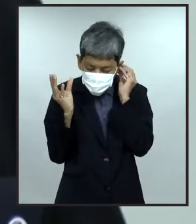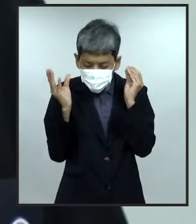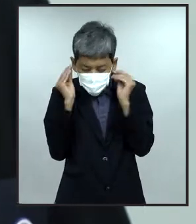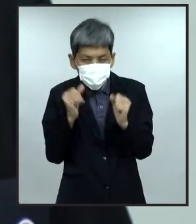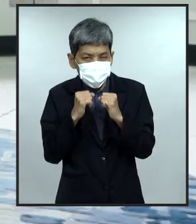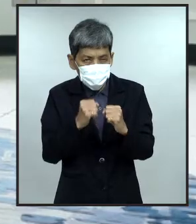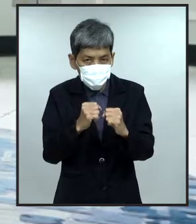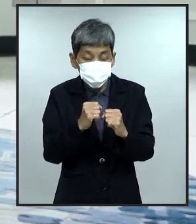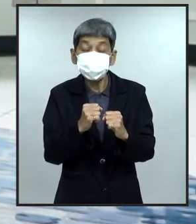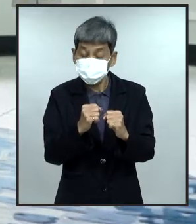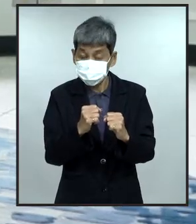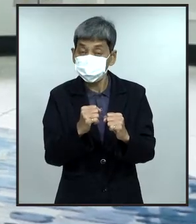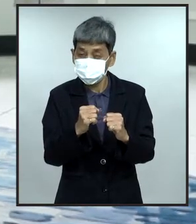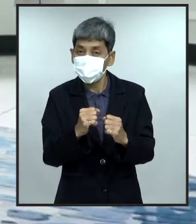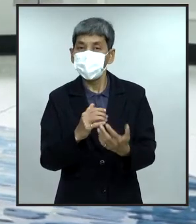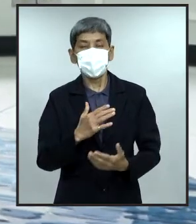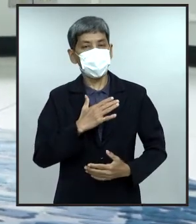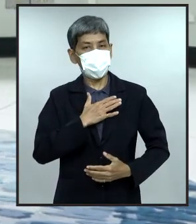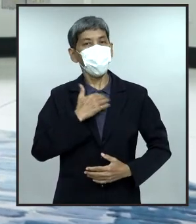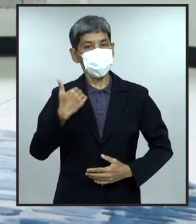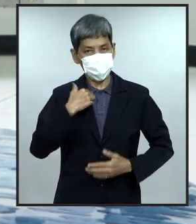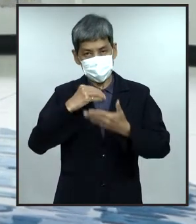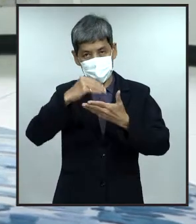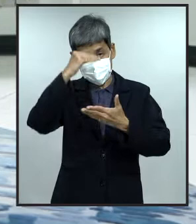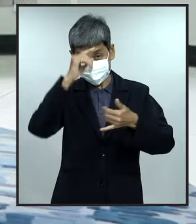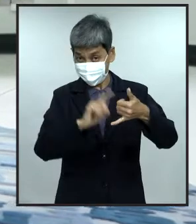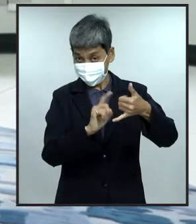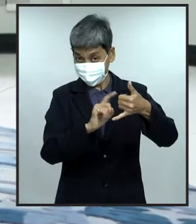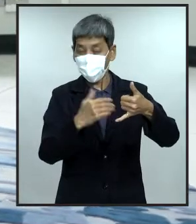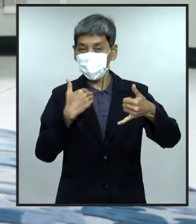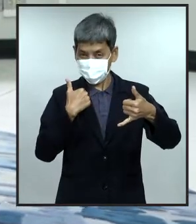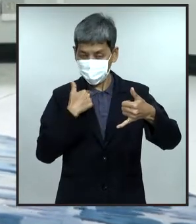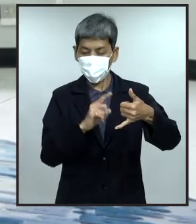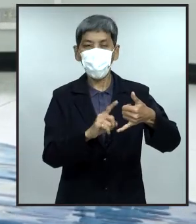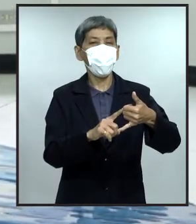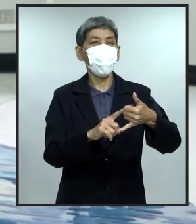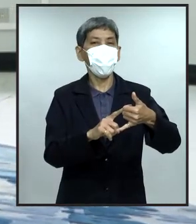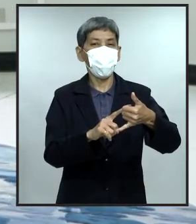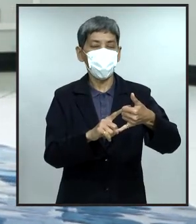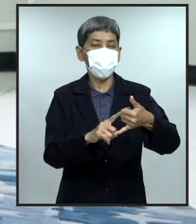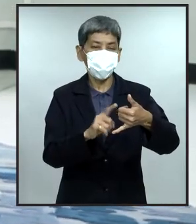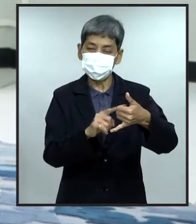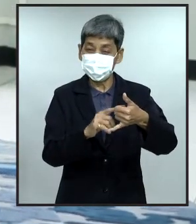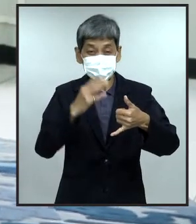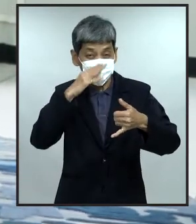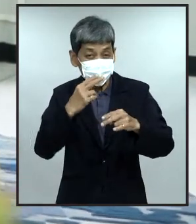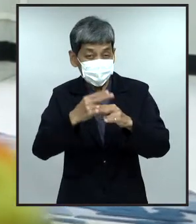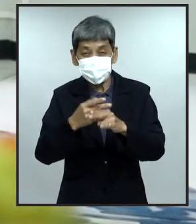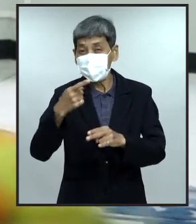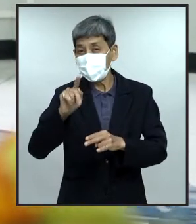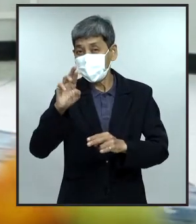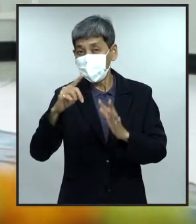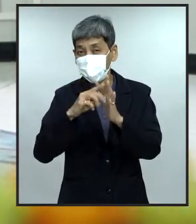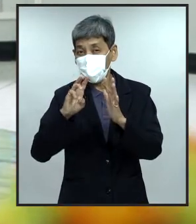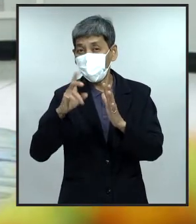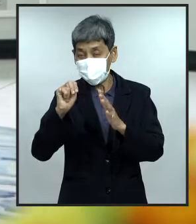ดีโดยเฉพาะอย่างยิ่งเราก็มีนักเรียนคนหนึ่งที่ชื่อประวินเนี่ยสามารถที่จะเ